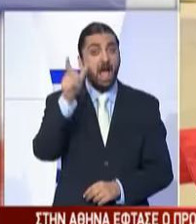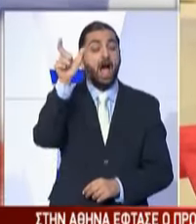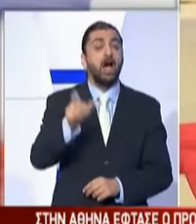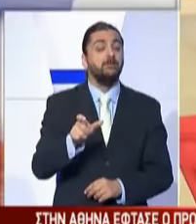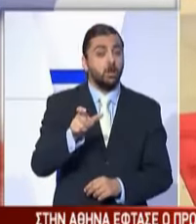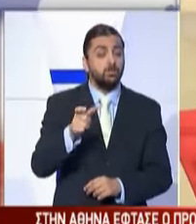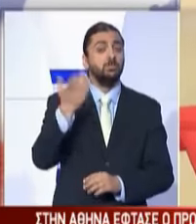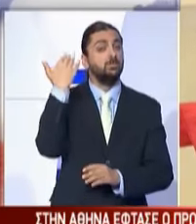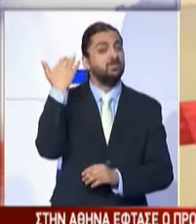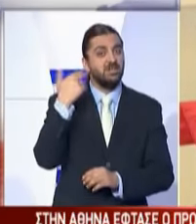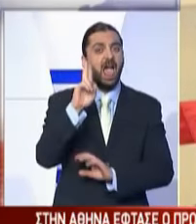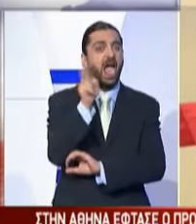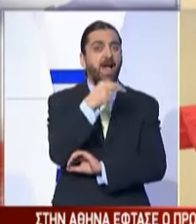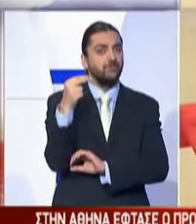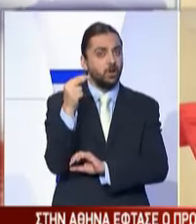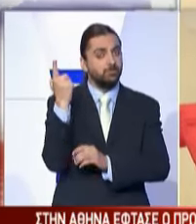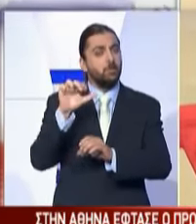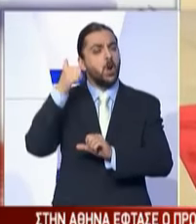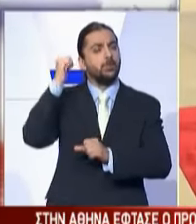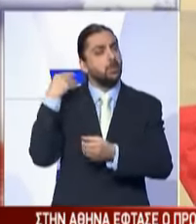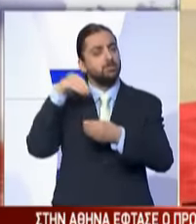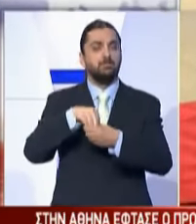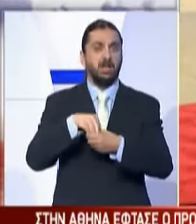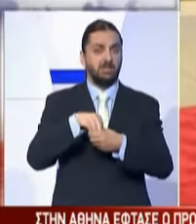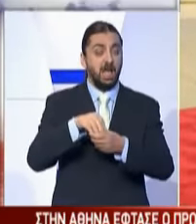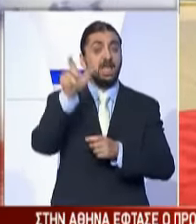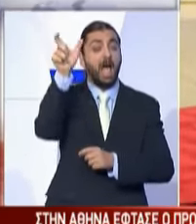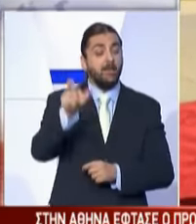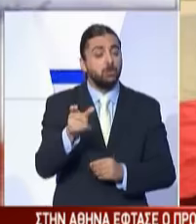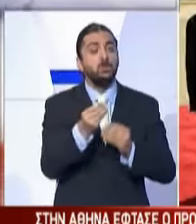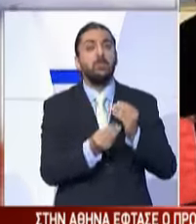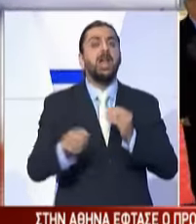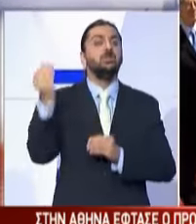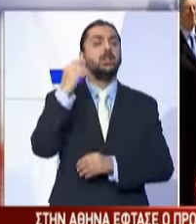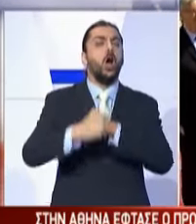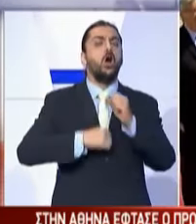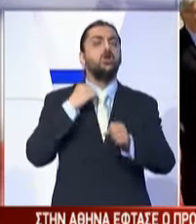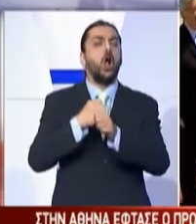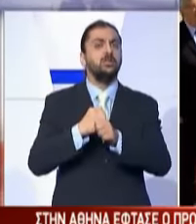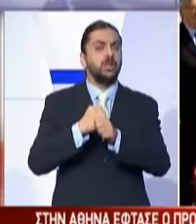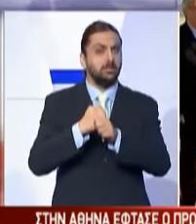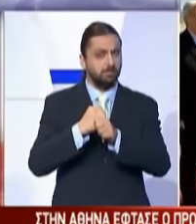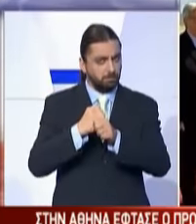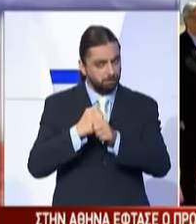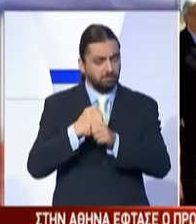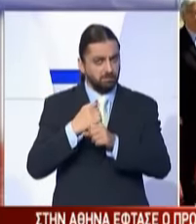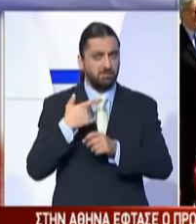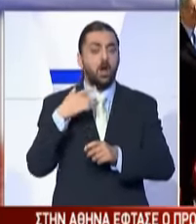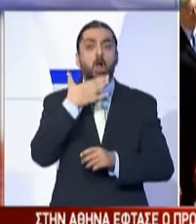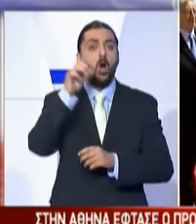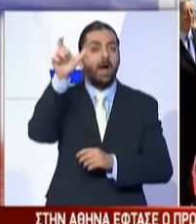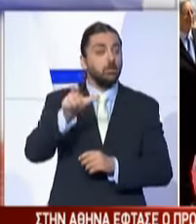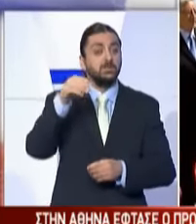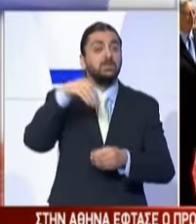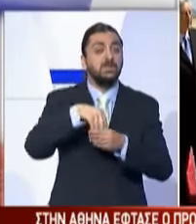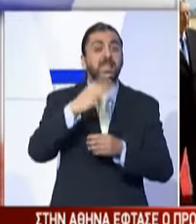αρχιτέκτονες του ενιαίου ευρωπαϊκού νομίσματος, αλλά έχει και τη μακροβιότερη πολιτική θητεία από όλους τους Ευρωπαίους συναδέλφους του, καθώς φέτος κλείνει 30